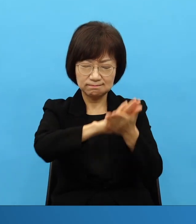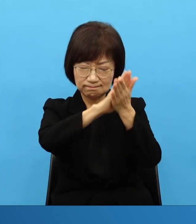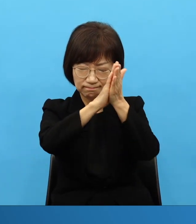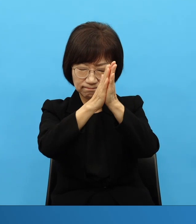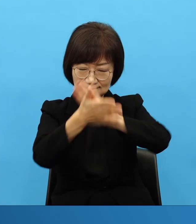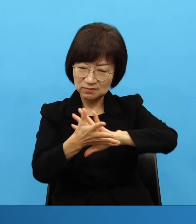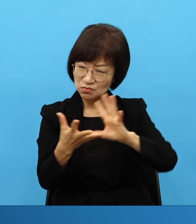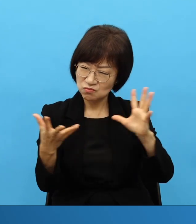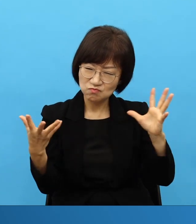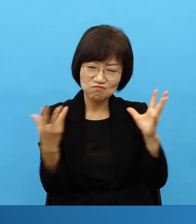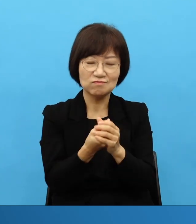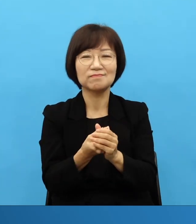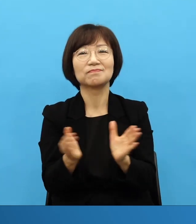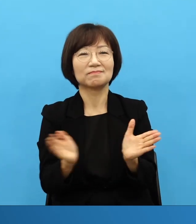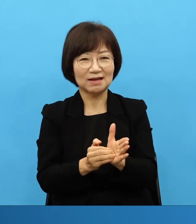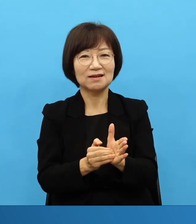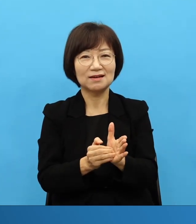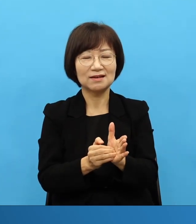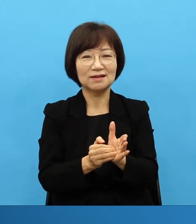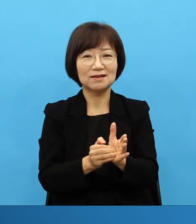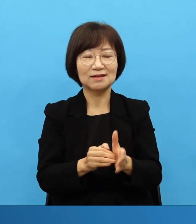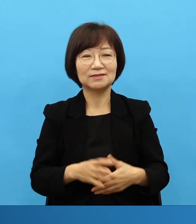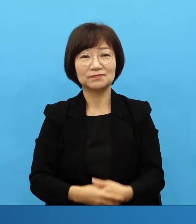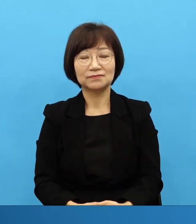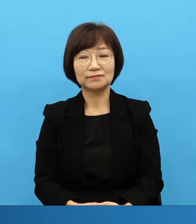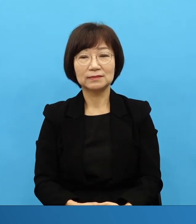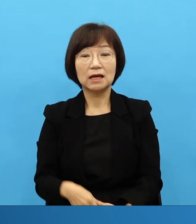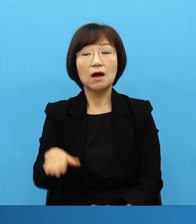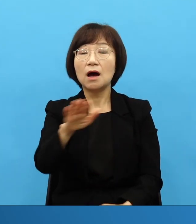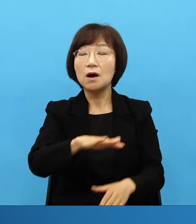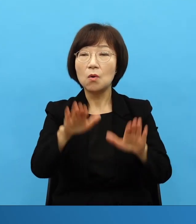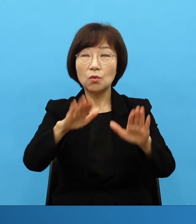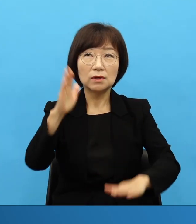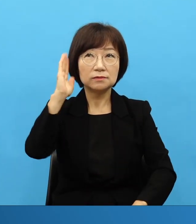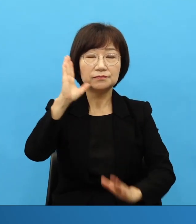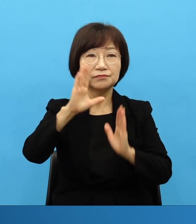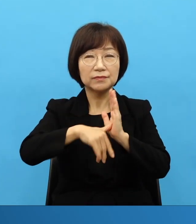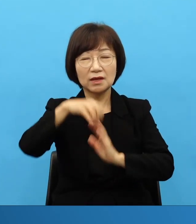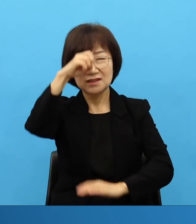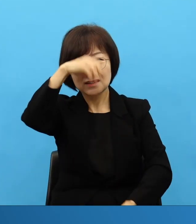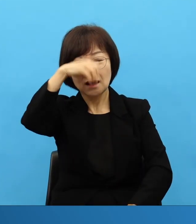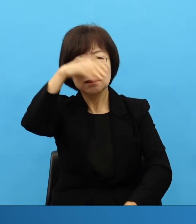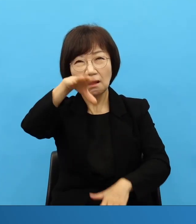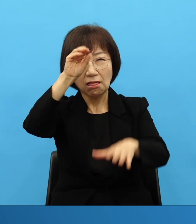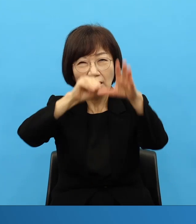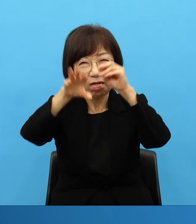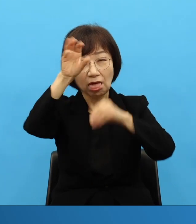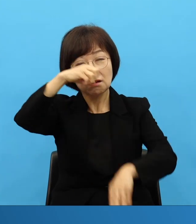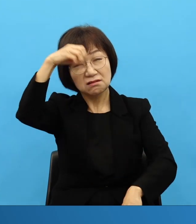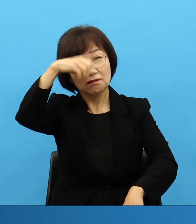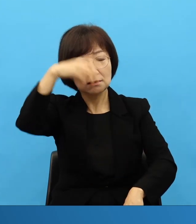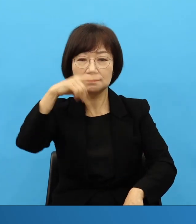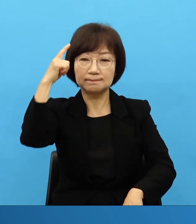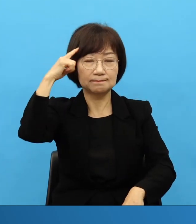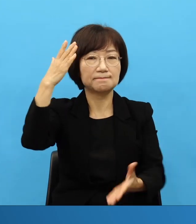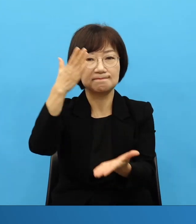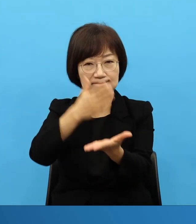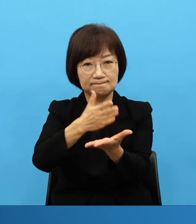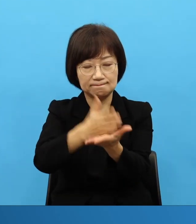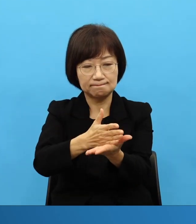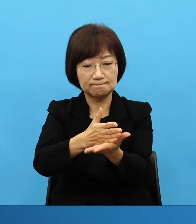world. 근데 그냥 오늘 여러분들이 설교를 들으면 안 돼요. So you can't just simply listen to today's sermon. 지금 있었던